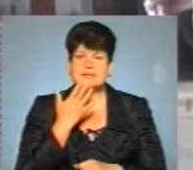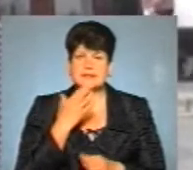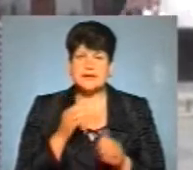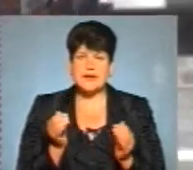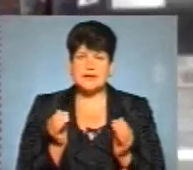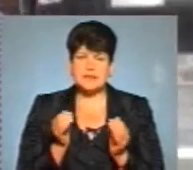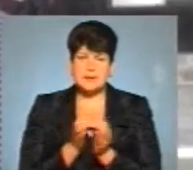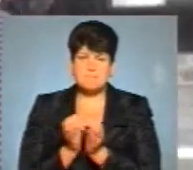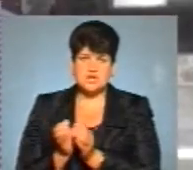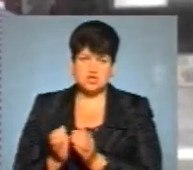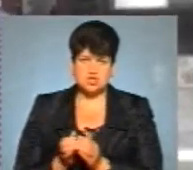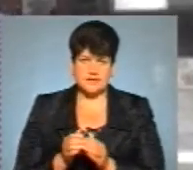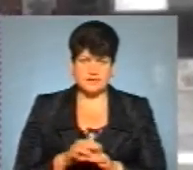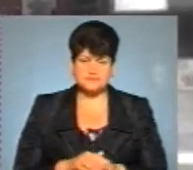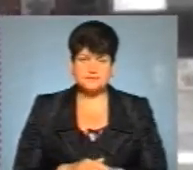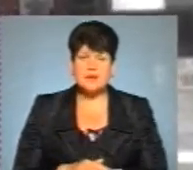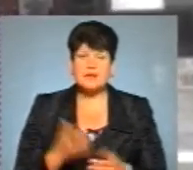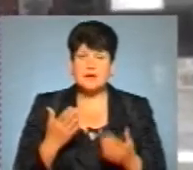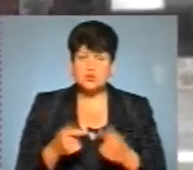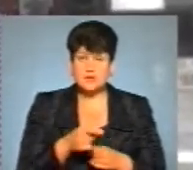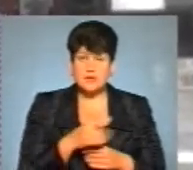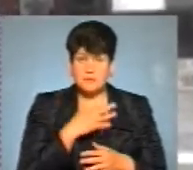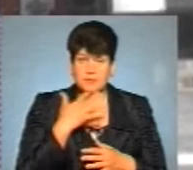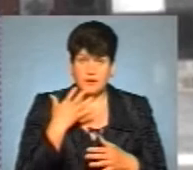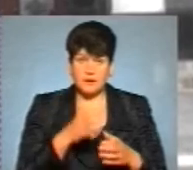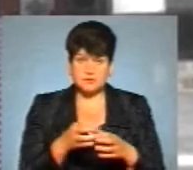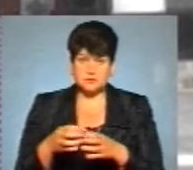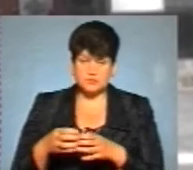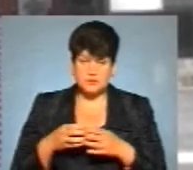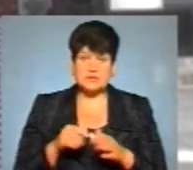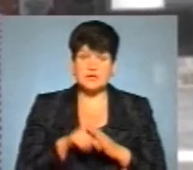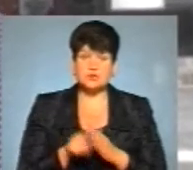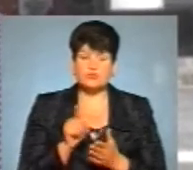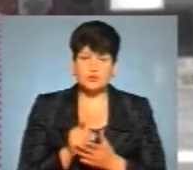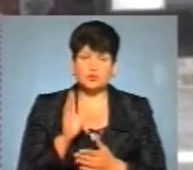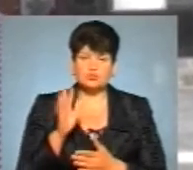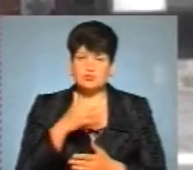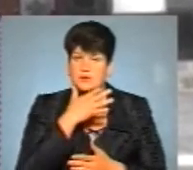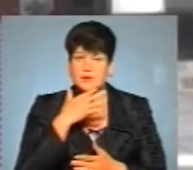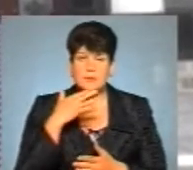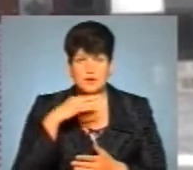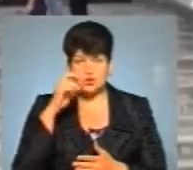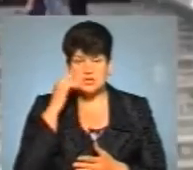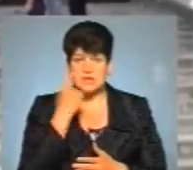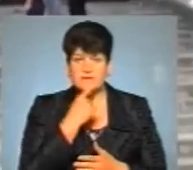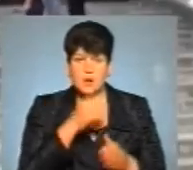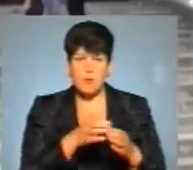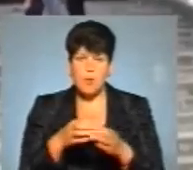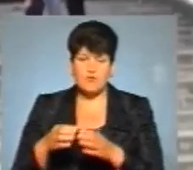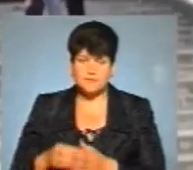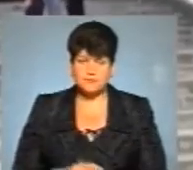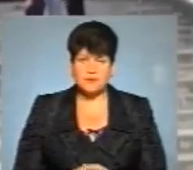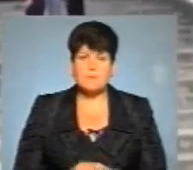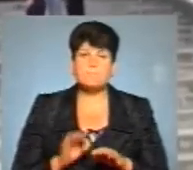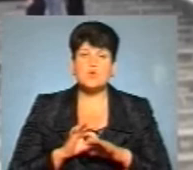національні меншини. Якщо їх багато, значить повинно бути багато державних мов. Проведення